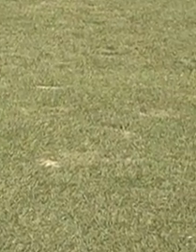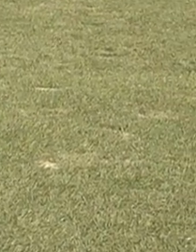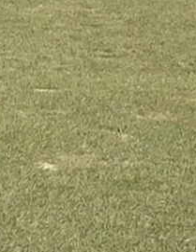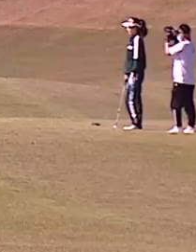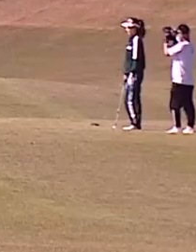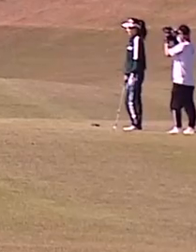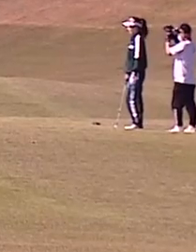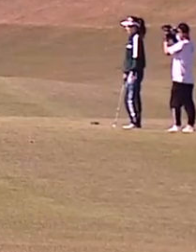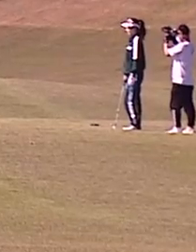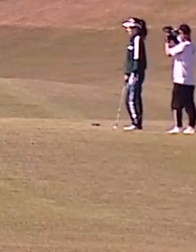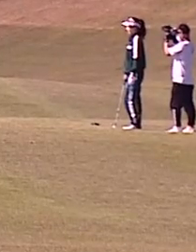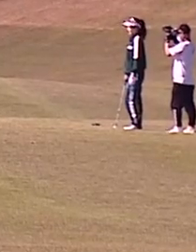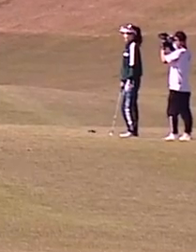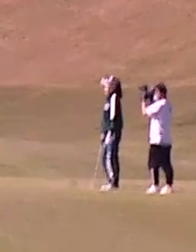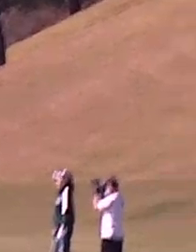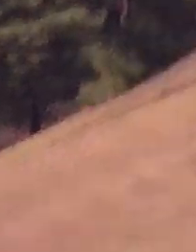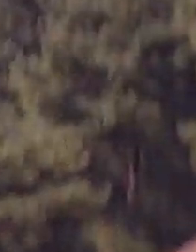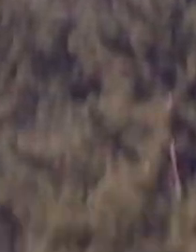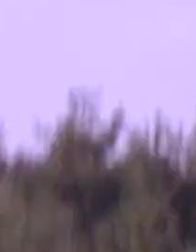샷!